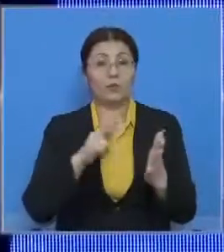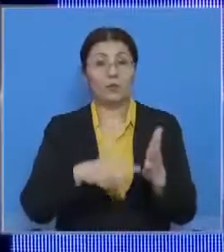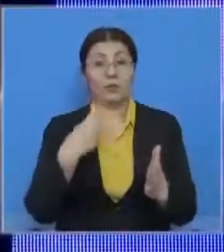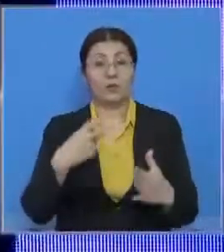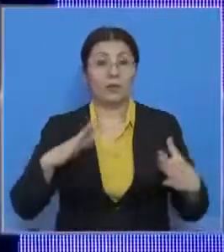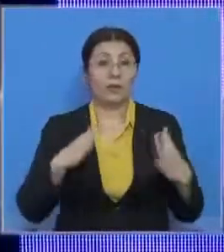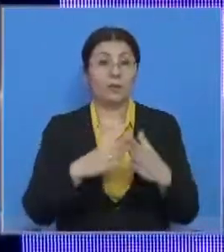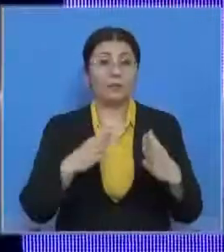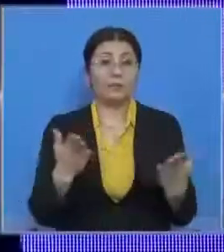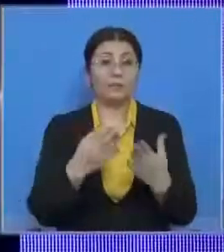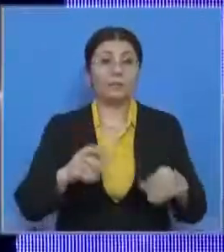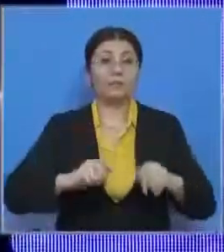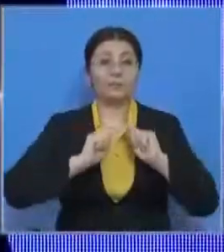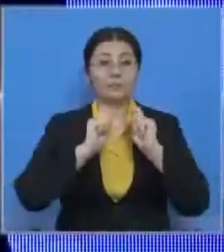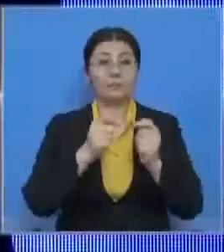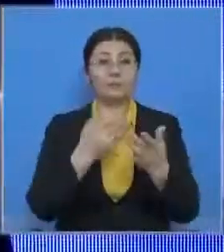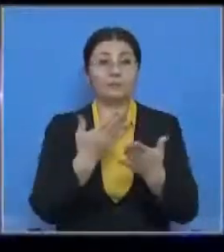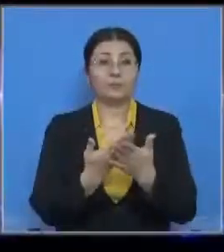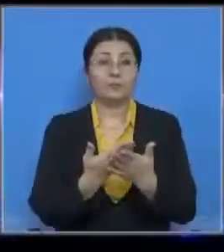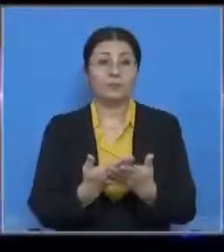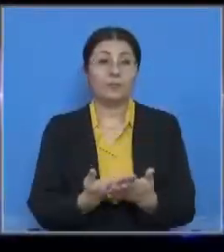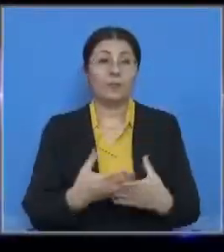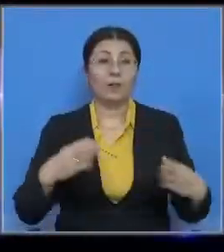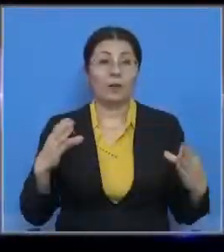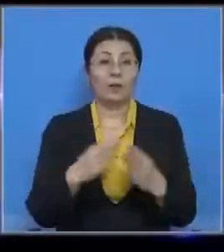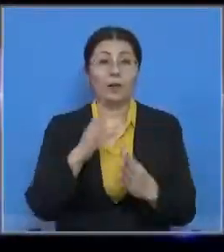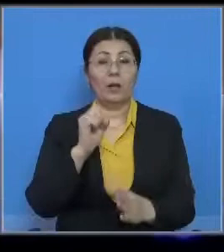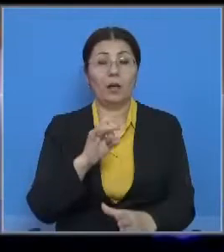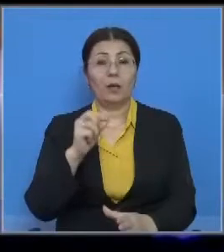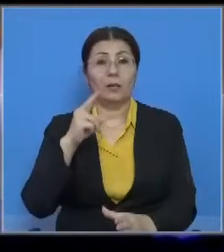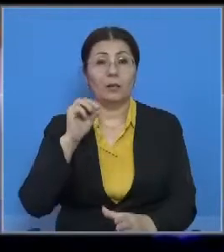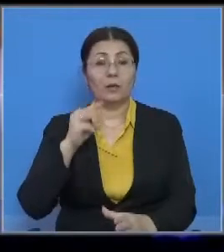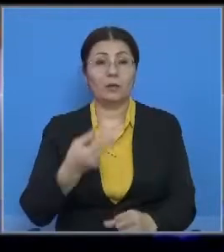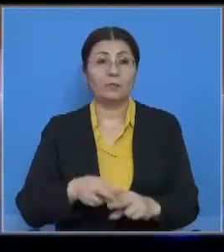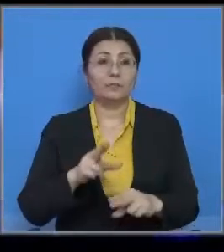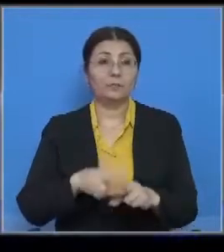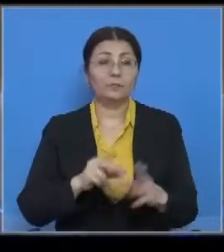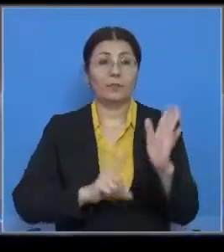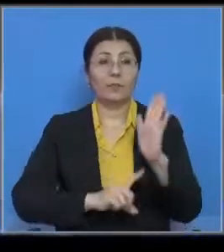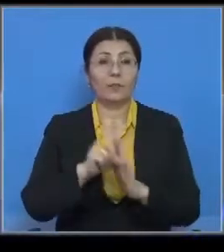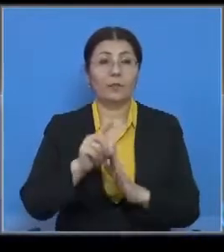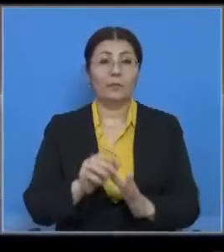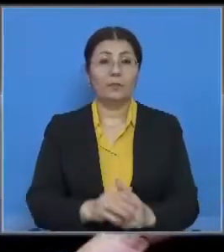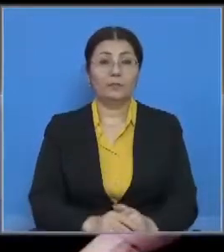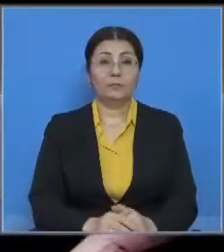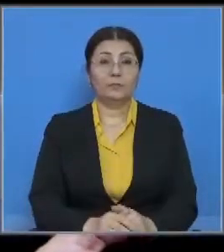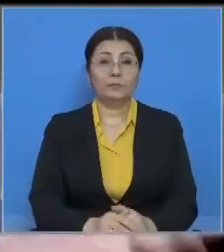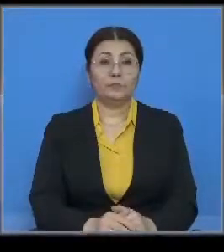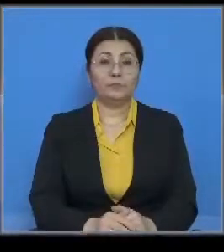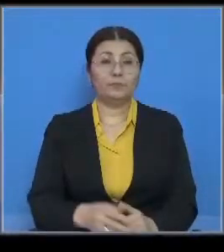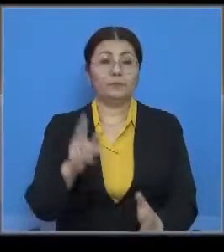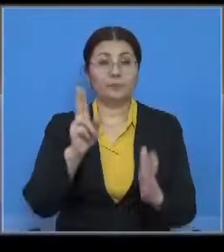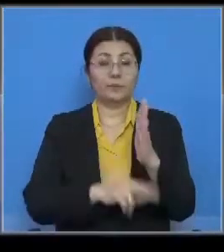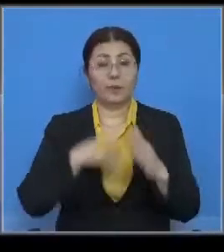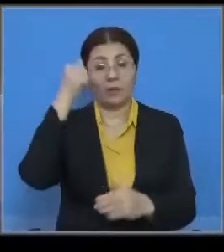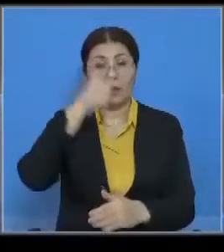имени фонда. Во время концерта ключи от жилья были вручены еще одной семье. И это лишь начало. «Конец года